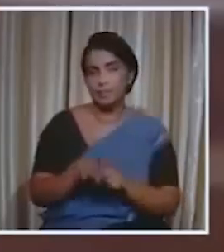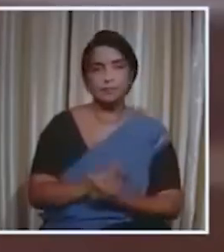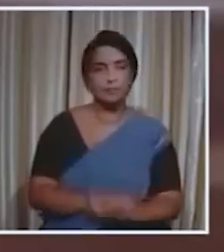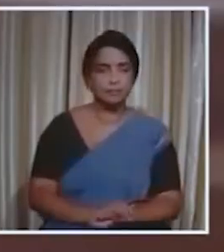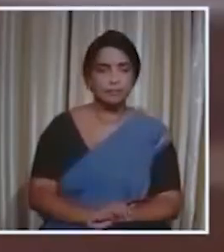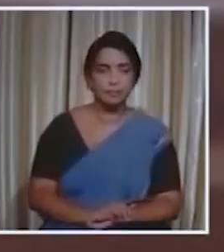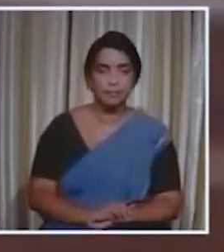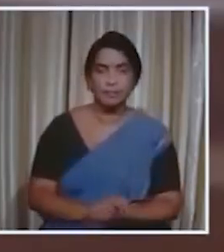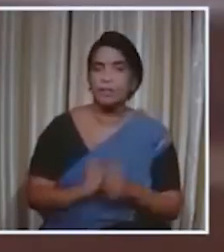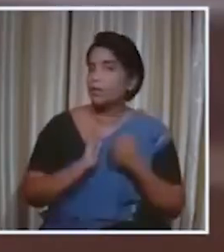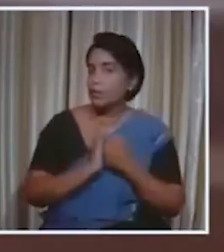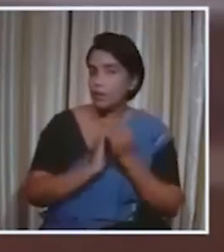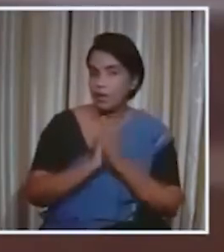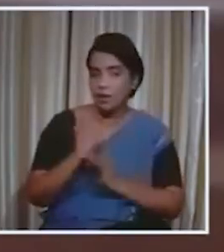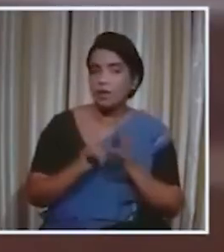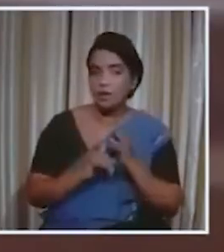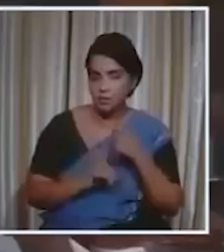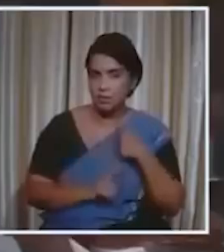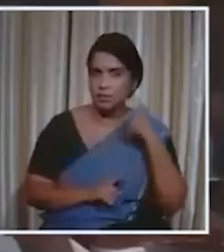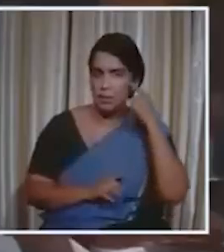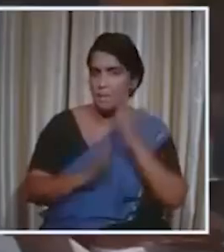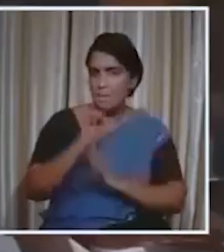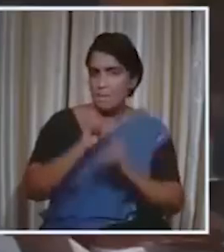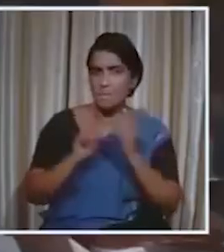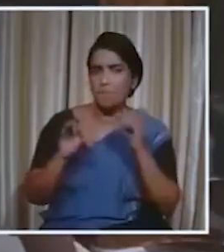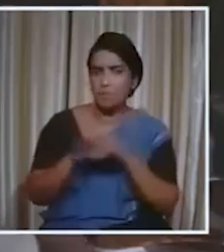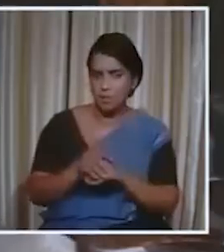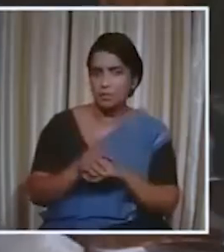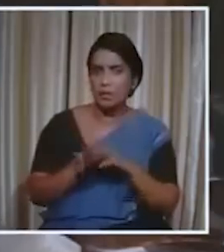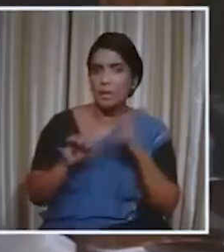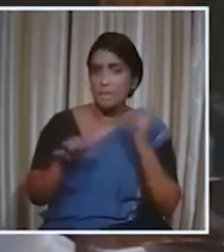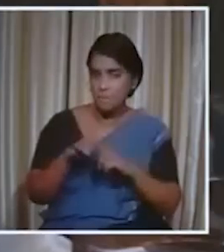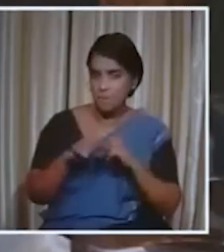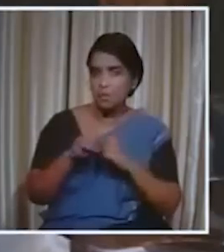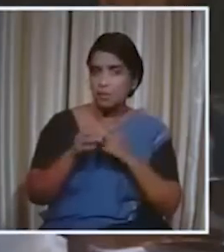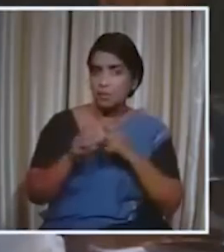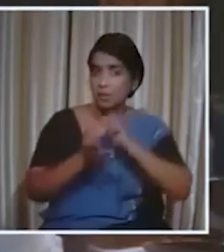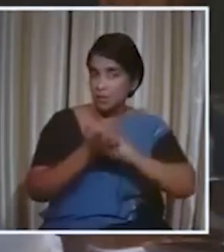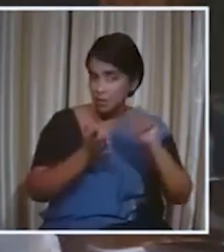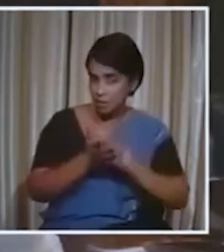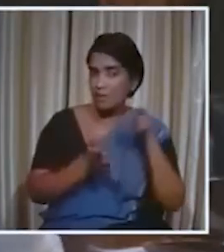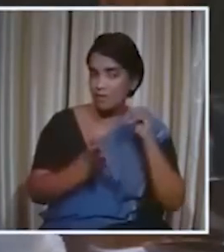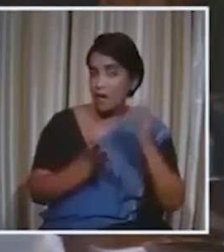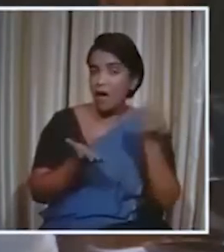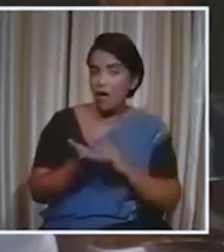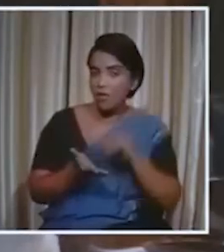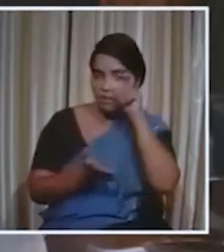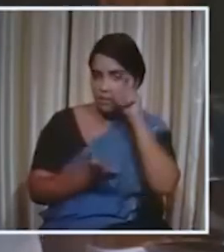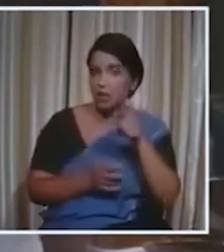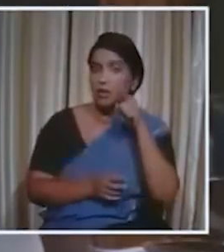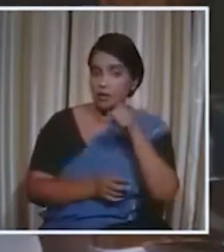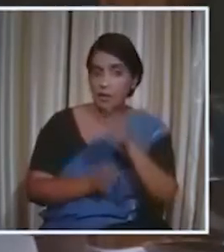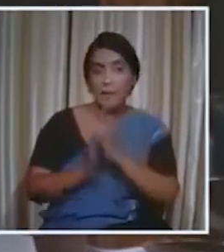මේ ගරු ඇමතිතුමනි, ඔබතුමා මං හිතන්නේ මේ අමාත්‍යාංශ මැද ඔය ප්‍රශ්නෙට පිළිතුරු ලියලා තියෙන කට්ටිය ආපහු සැරයක් බලන්න. මොකද